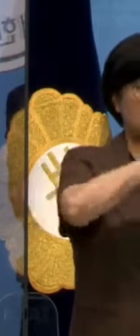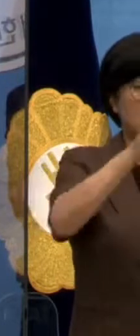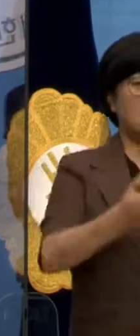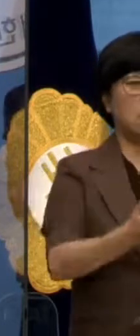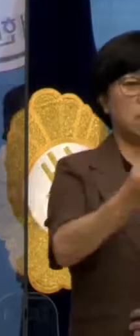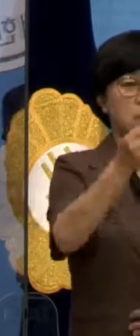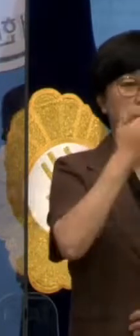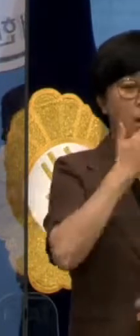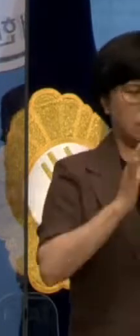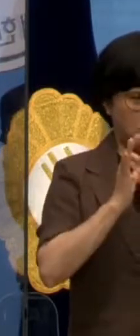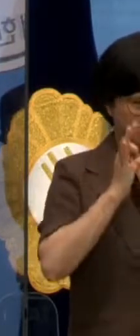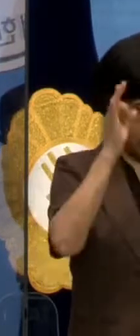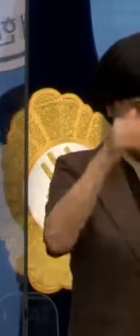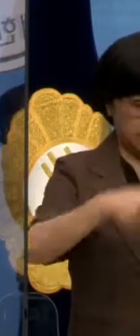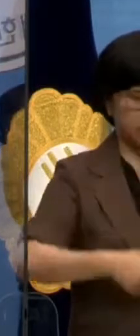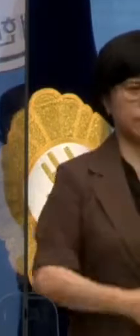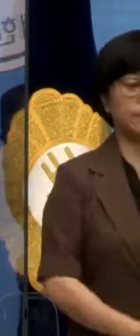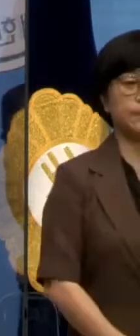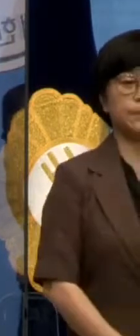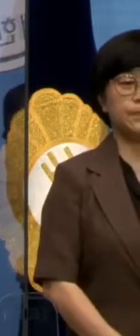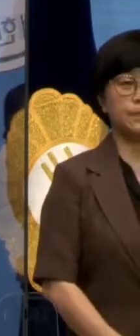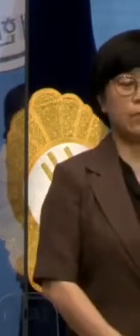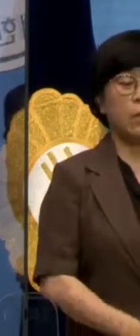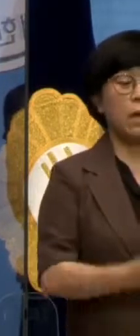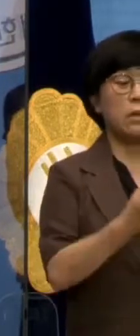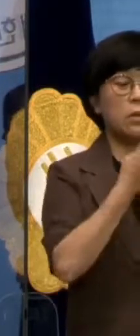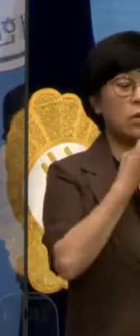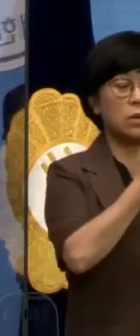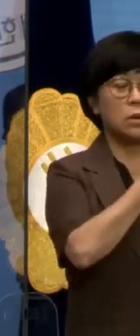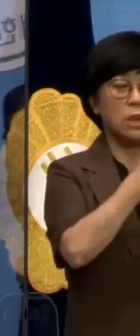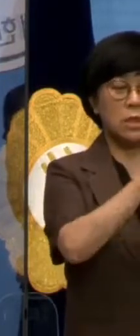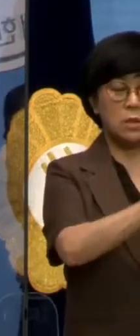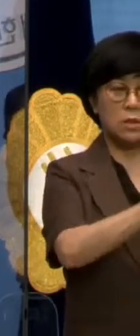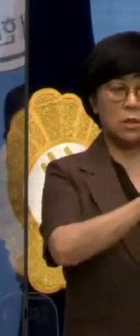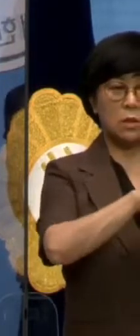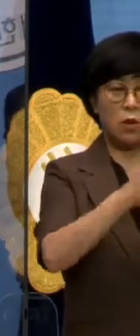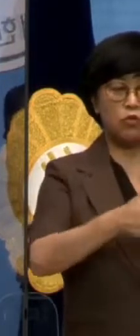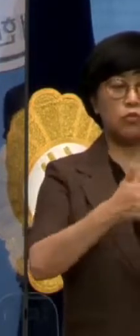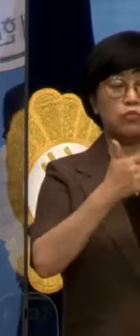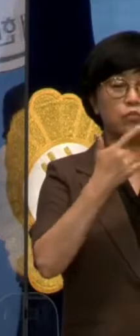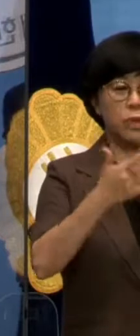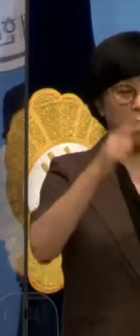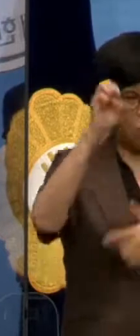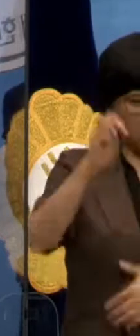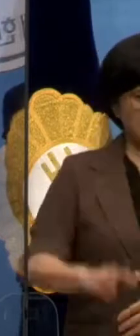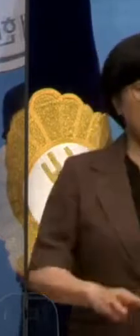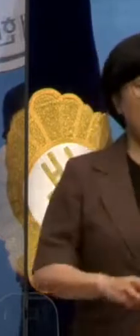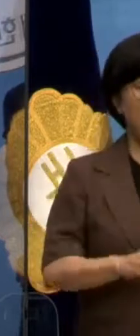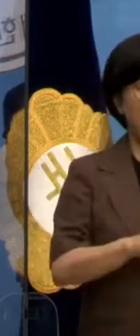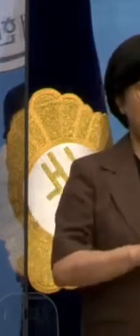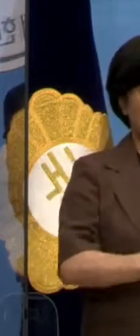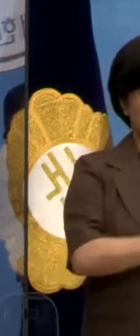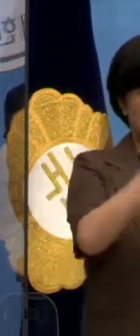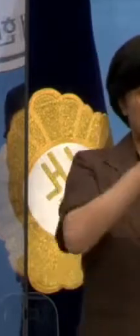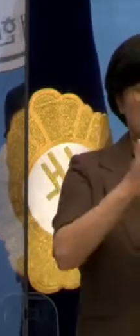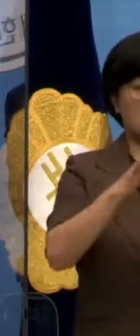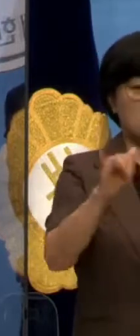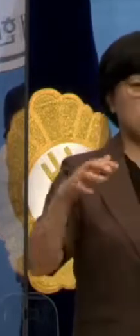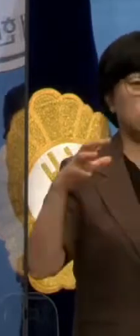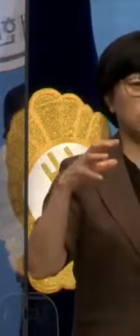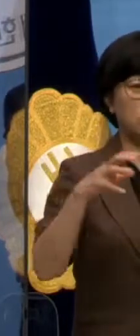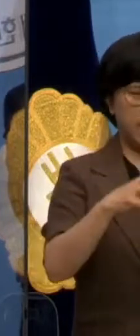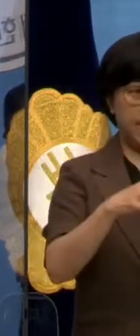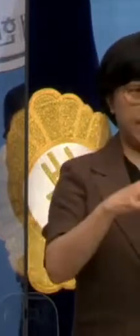있도록 노력해야 합니다. 서울, 대전, 대구, 부산, 광주 5대 도시의 인구는 합치면